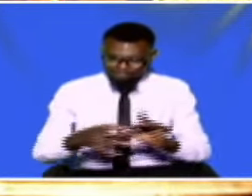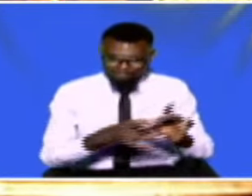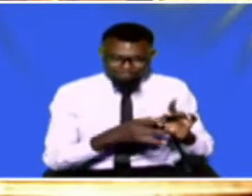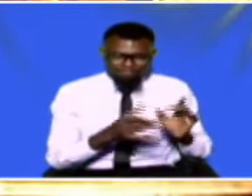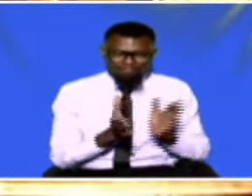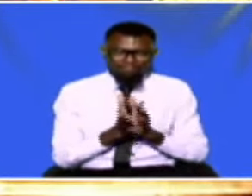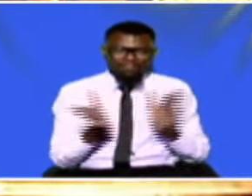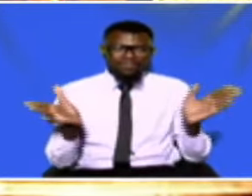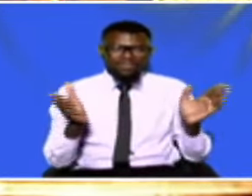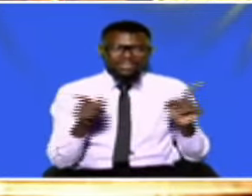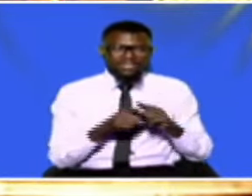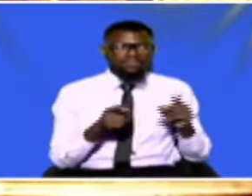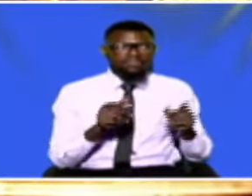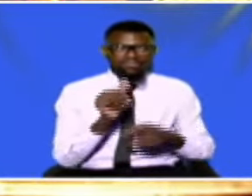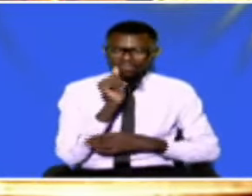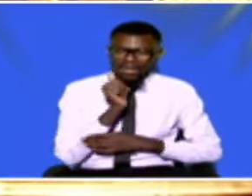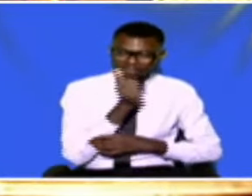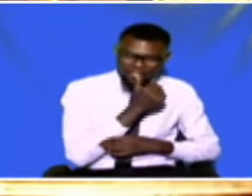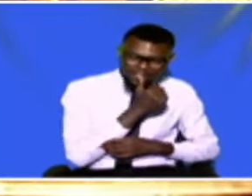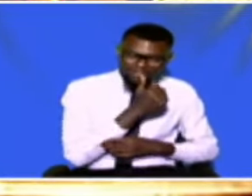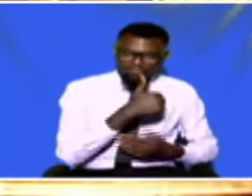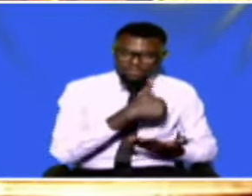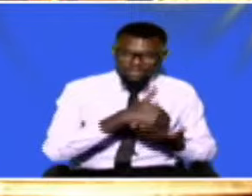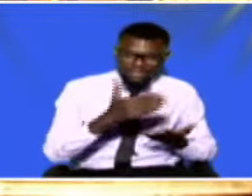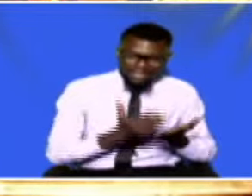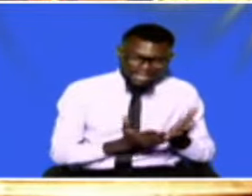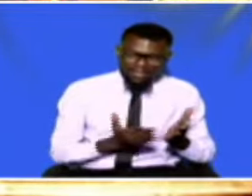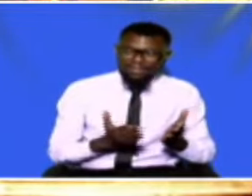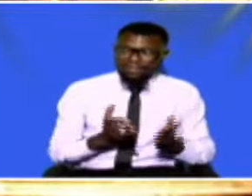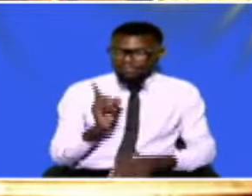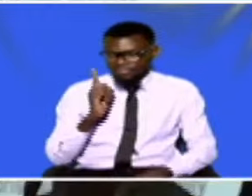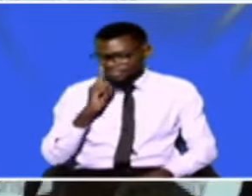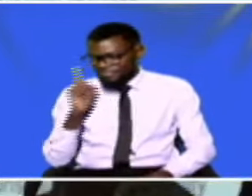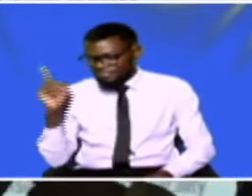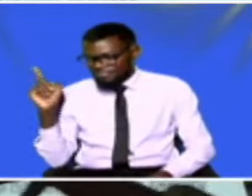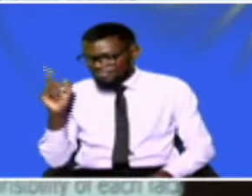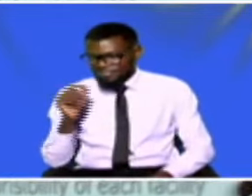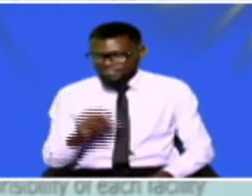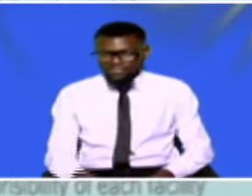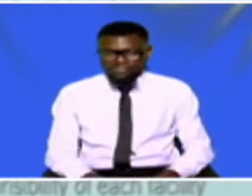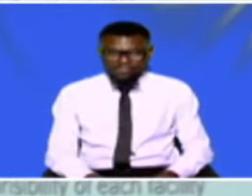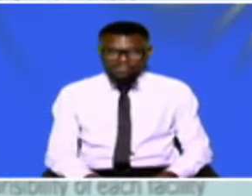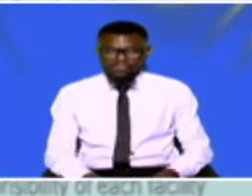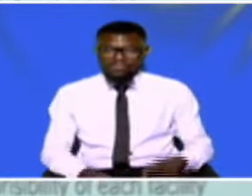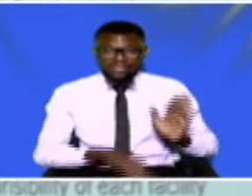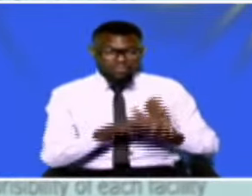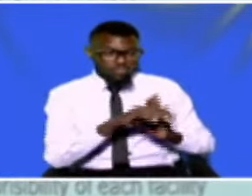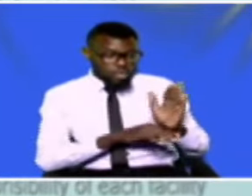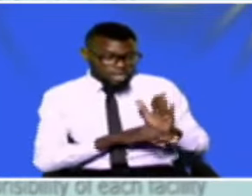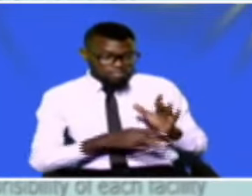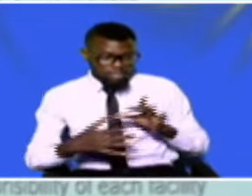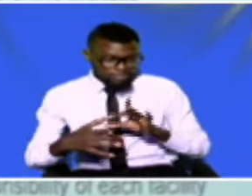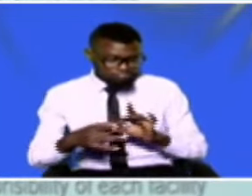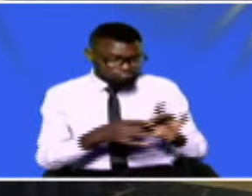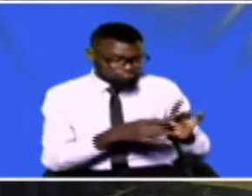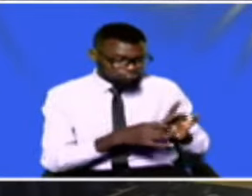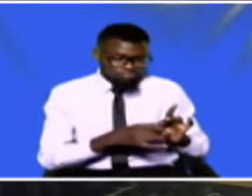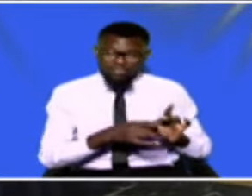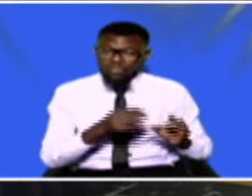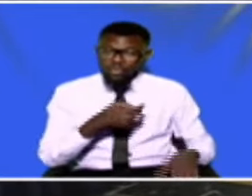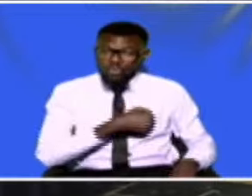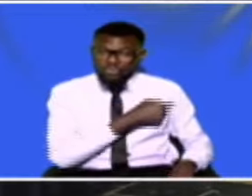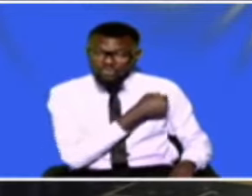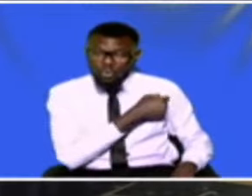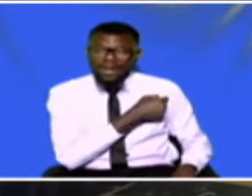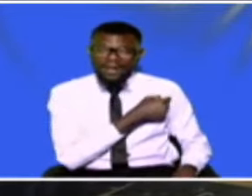na binafsi. Mwanahabari Steven Nzioka na taarifa zaidi. Mpango wa kuleta ushirikiano kati ya hospitali za serikali